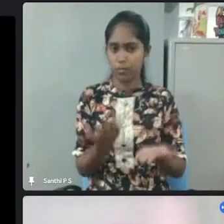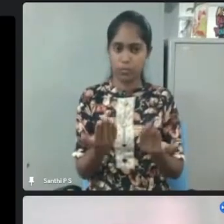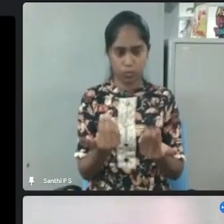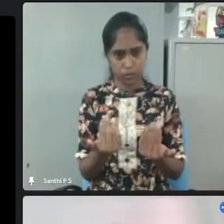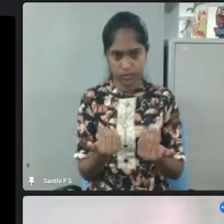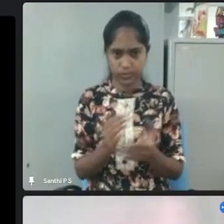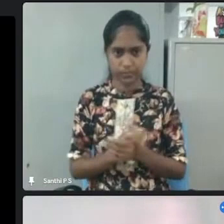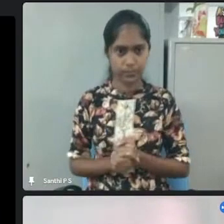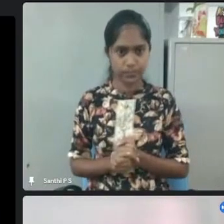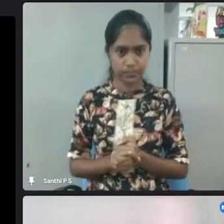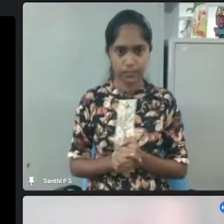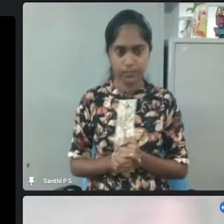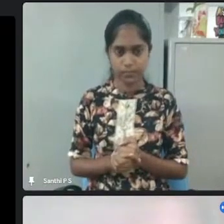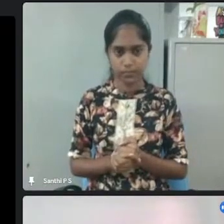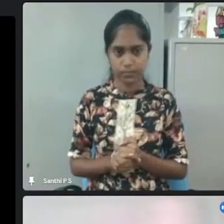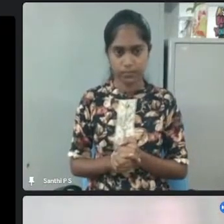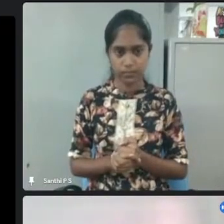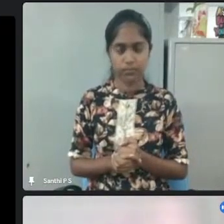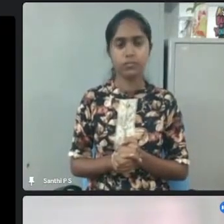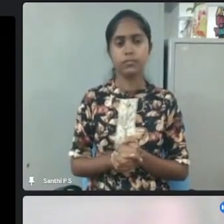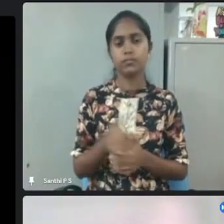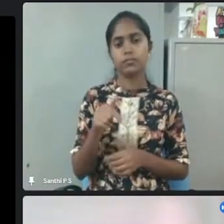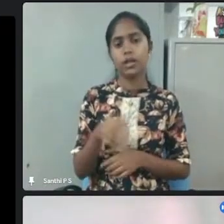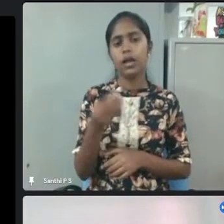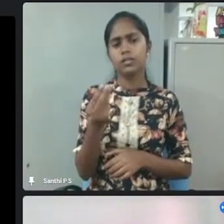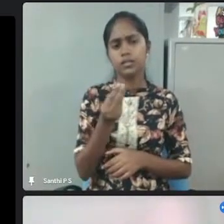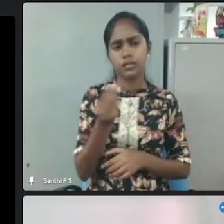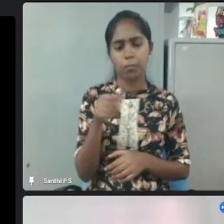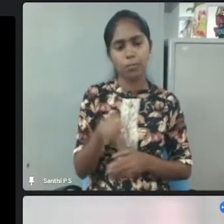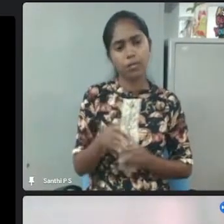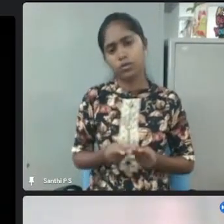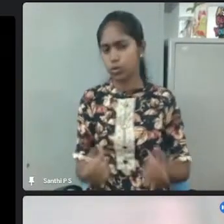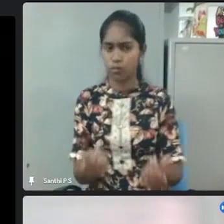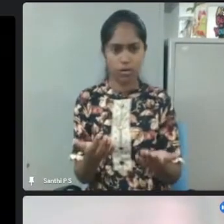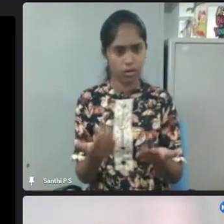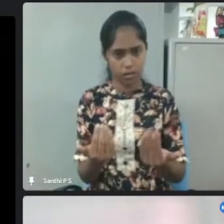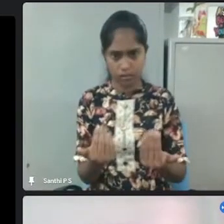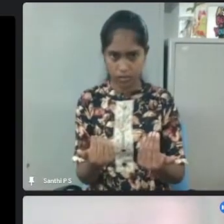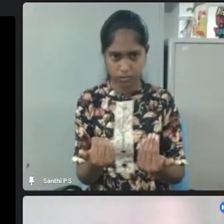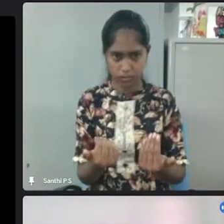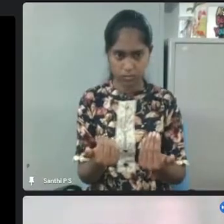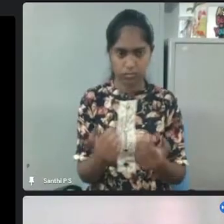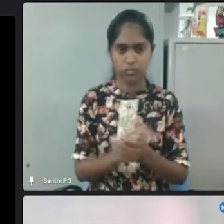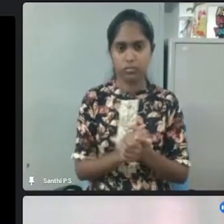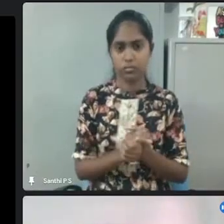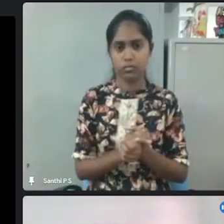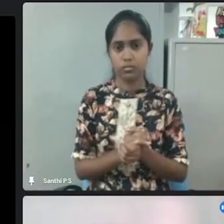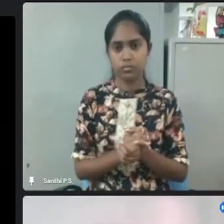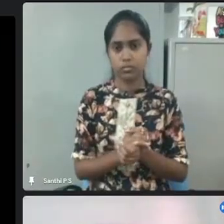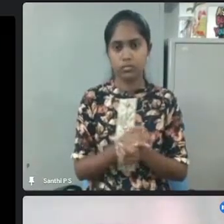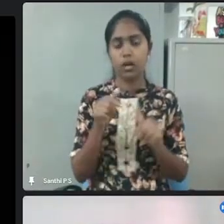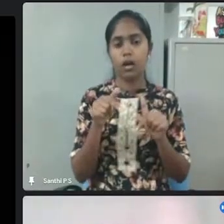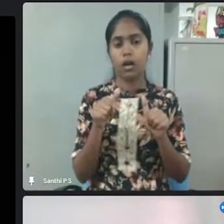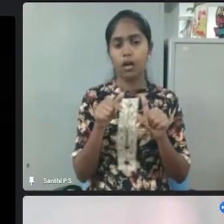ഉണ്ട്. അപ്പോ ഇതിൽ പലതും പ്രിവെന്റബിൾ ആണ്. അങ്ങനെയുള്ള അവസ്ഥകളെ നമ്മൾ